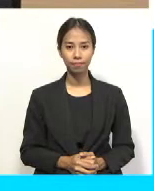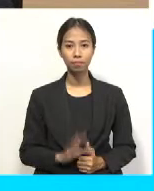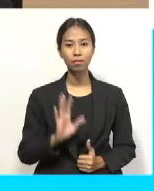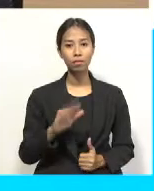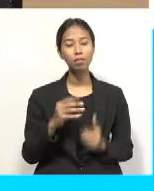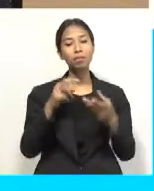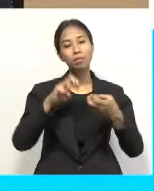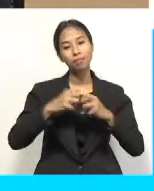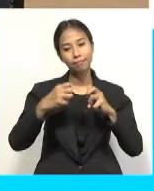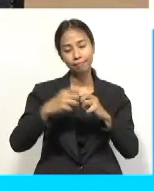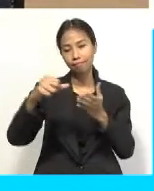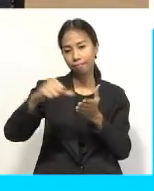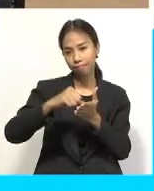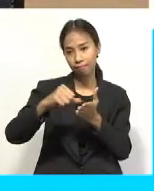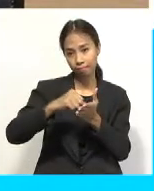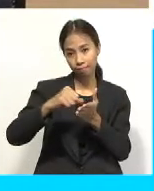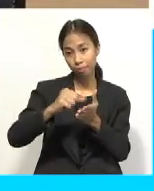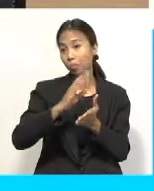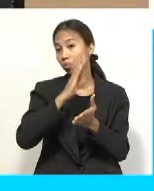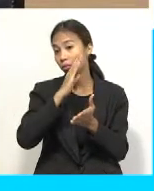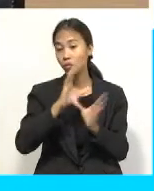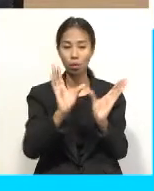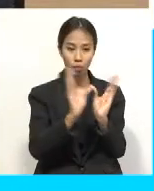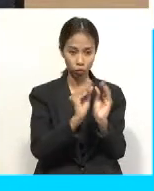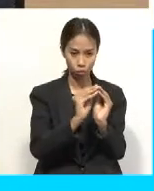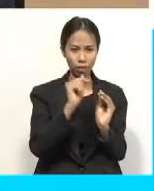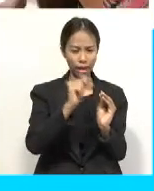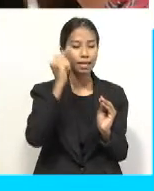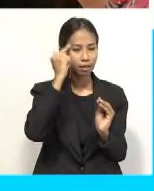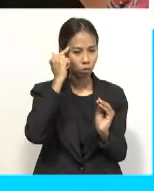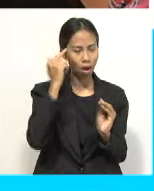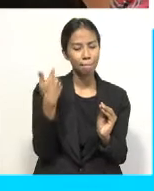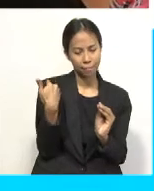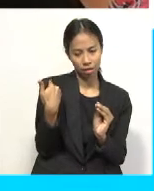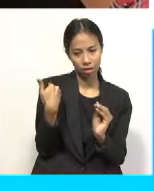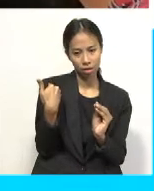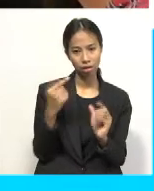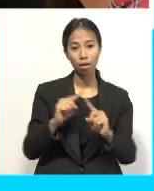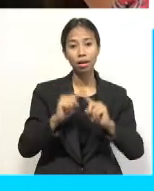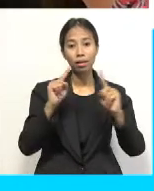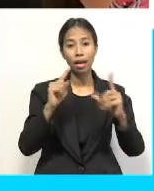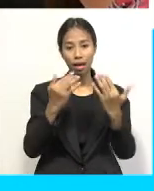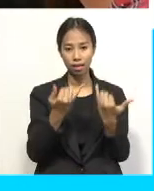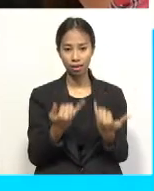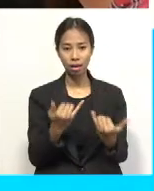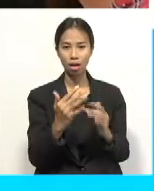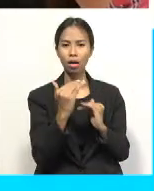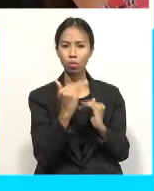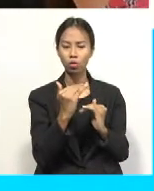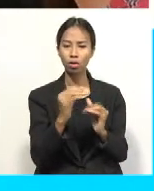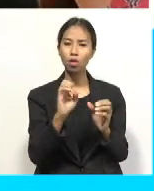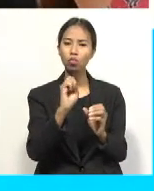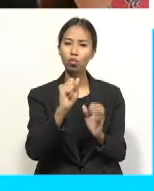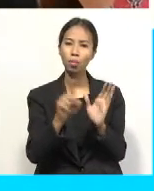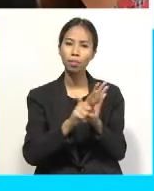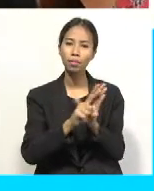แก้ไขปัญหาเพิ่มเติมเนี่ยเดี๋ยวถ้ามีการประชุมเนี่ยอาจจะมีการปรับเพิ่มเติมมาแต่คือรูปแบบของข้อกำหนดในการสอบทีแคสในรอบที่4ซึ่ง